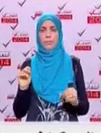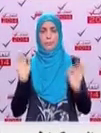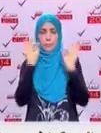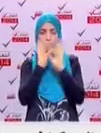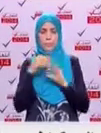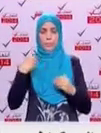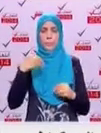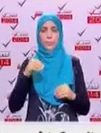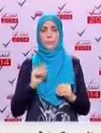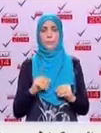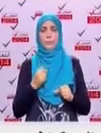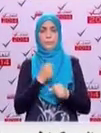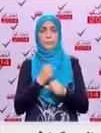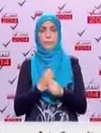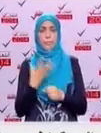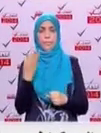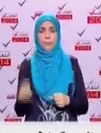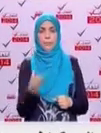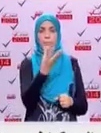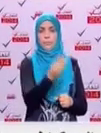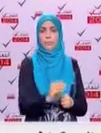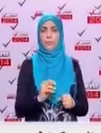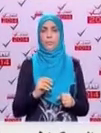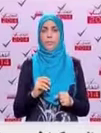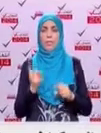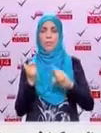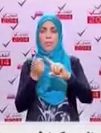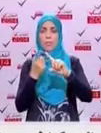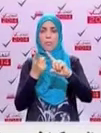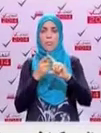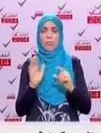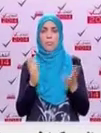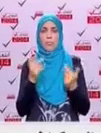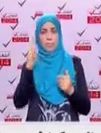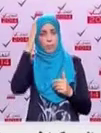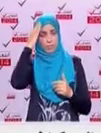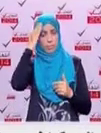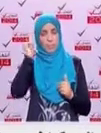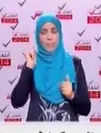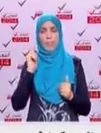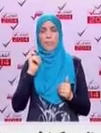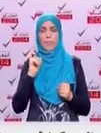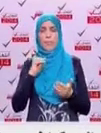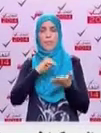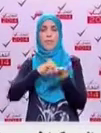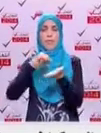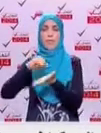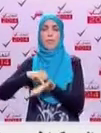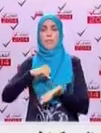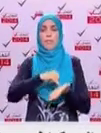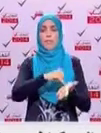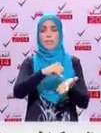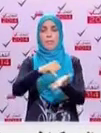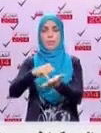المرضى. غياب أقل الضروريات تعرفوها جيدا في أولاد سدرة،